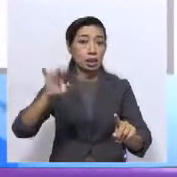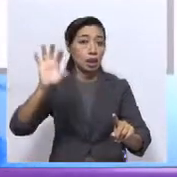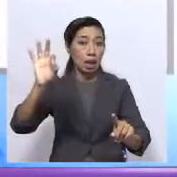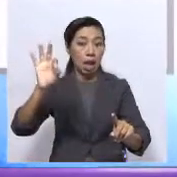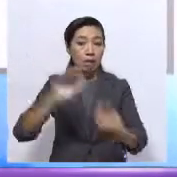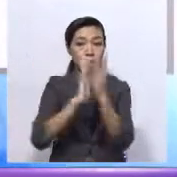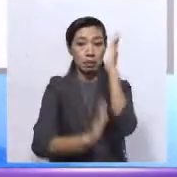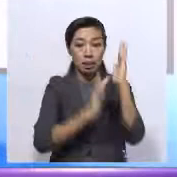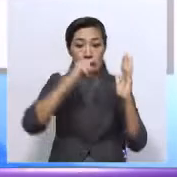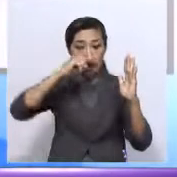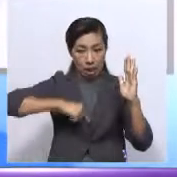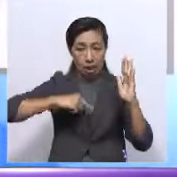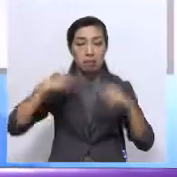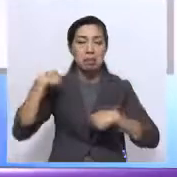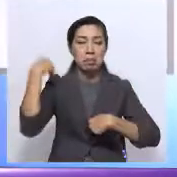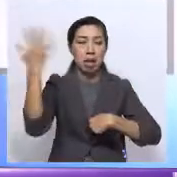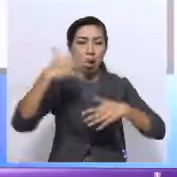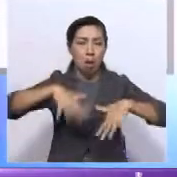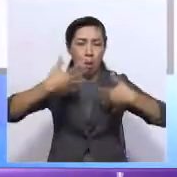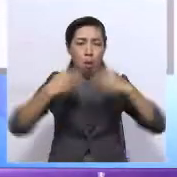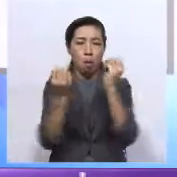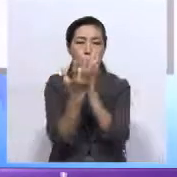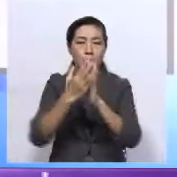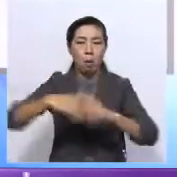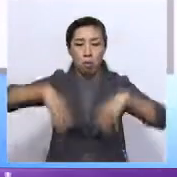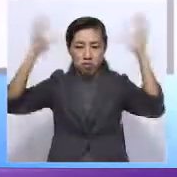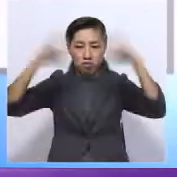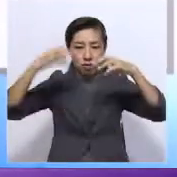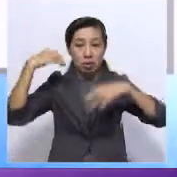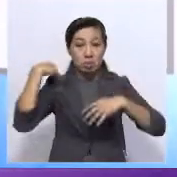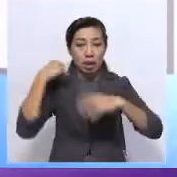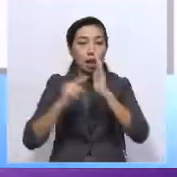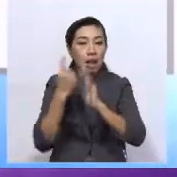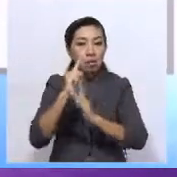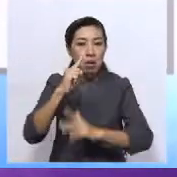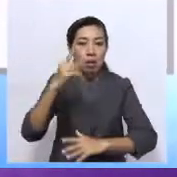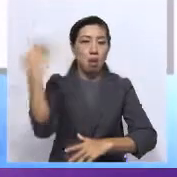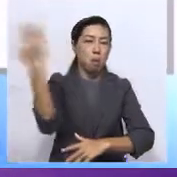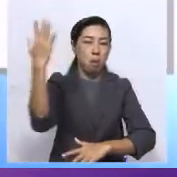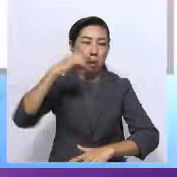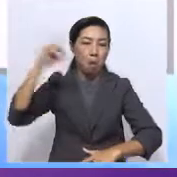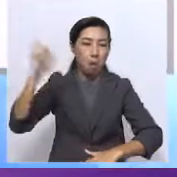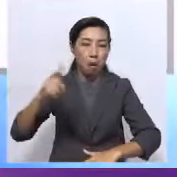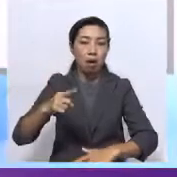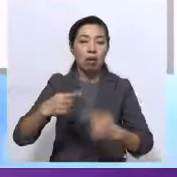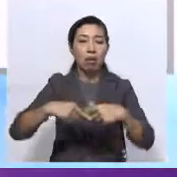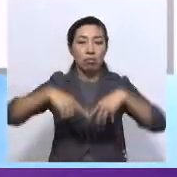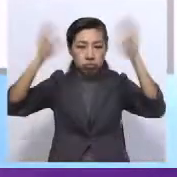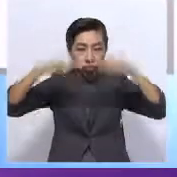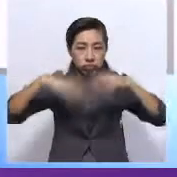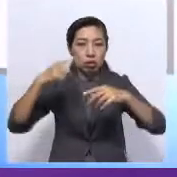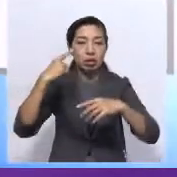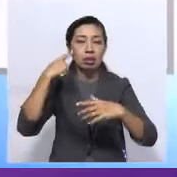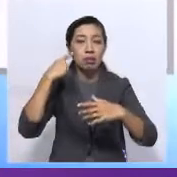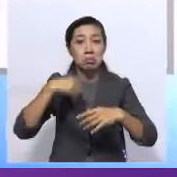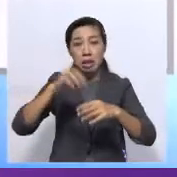คมนี้ประเทศไทยจะมีพายุฤดูร้อนเกิดขึ้นนะคะโดยมีลักษณะของพายุฝนฟ้าคะนองและลมกระโชกแรงกับมีลูกเห็บต